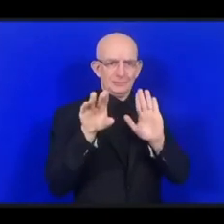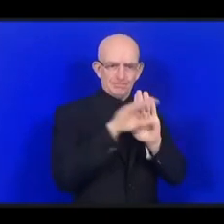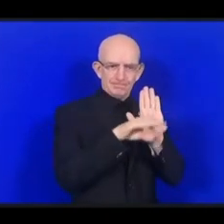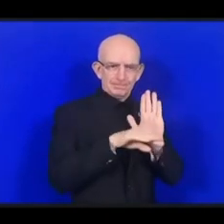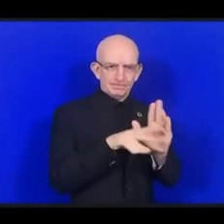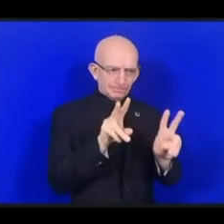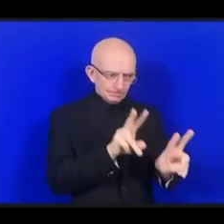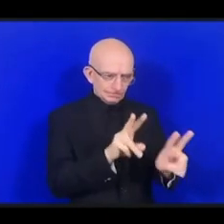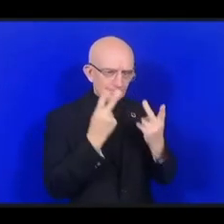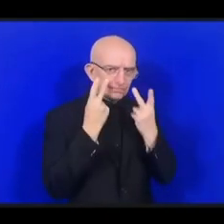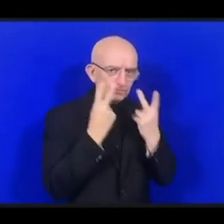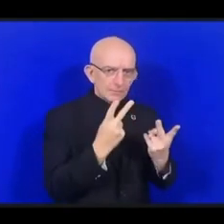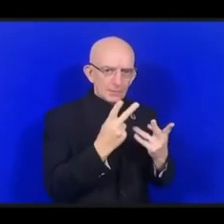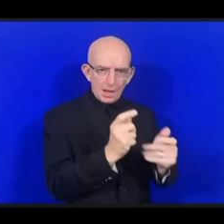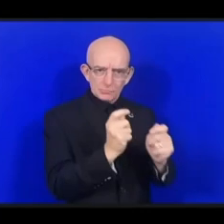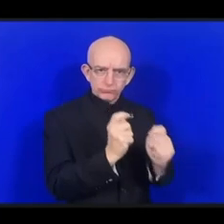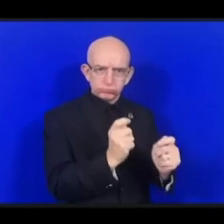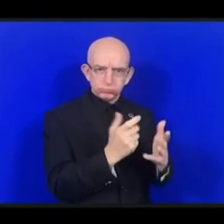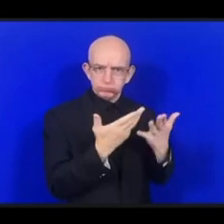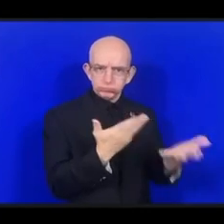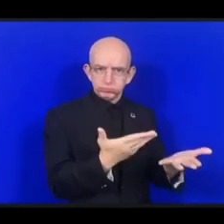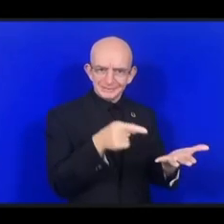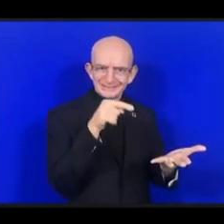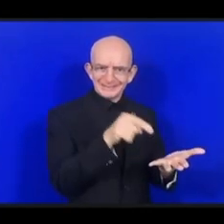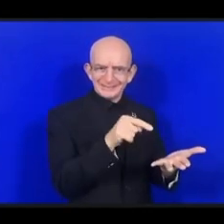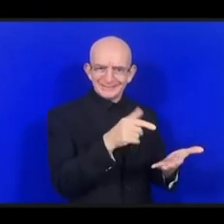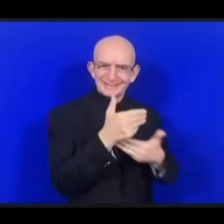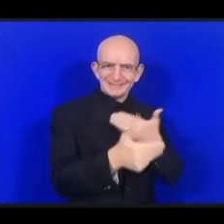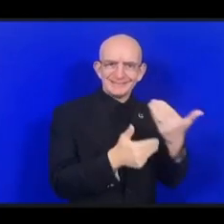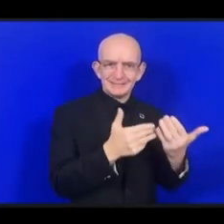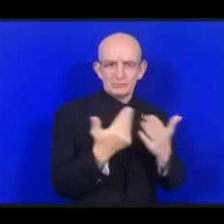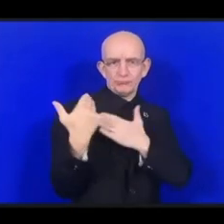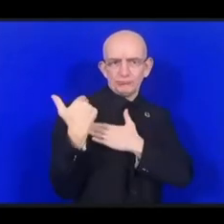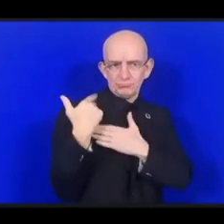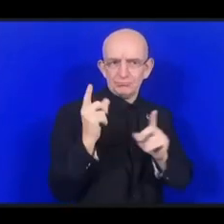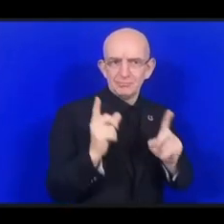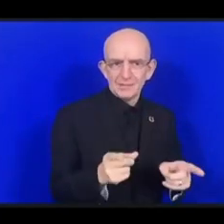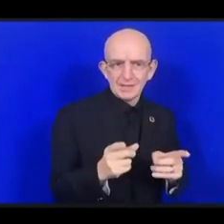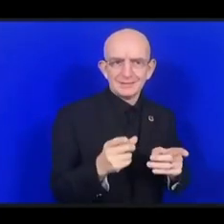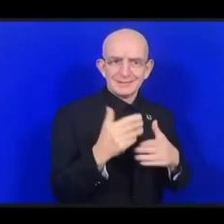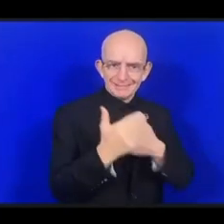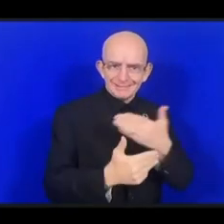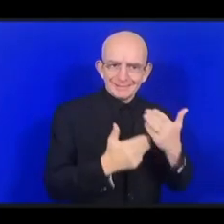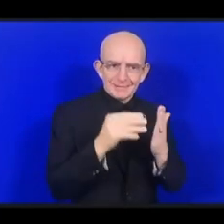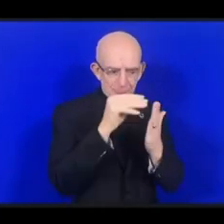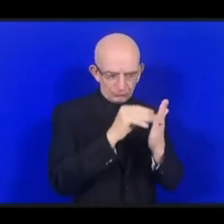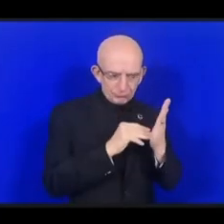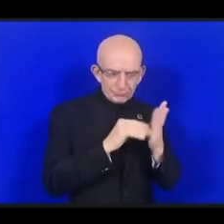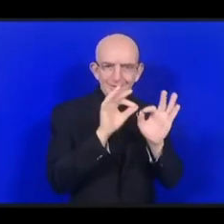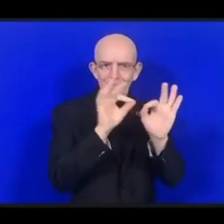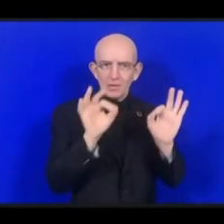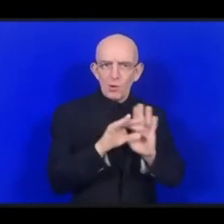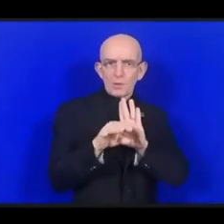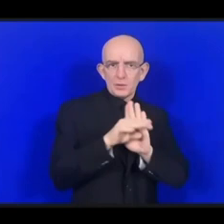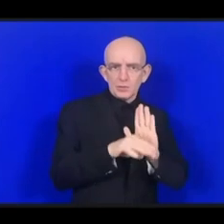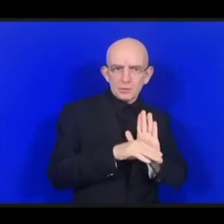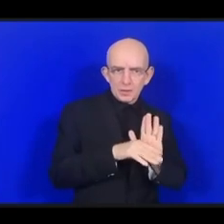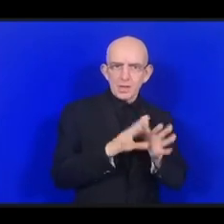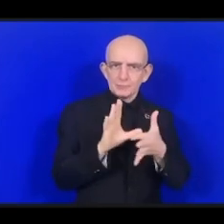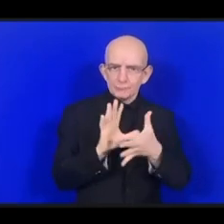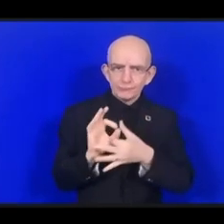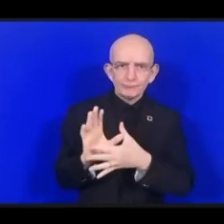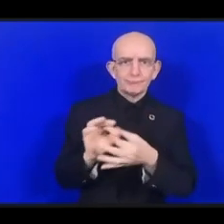اصحاب المصلحه بما في ذلك الحكومات والقطاع الخاص والمن ظمات الدوليه ومنظمات المجتمع